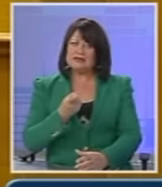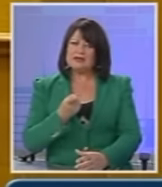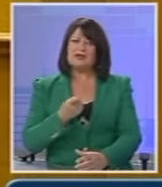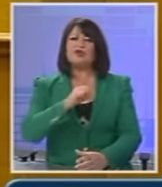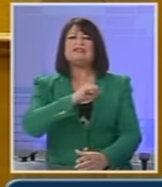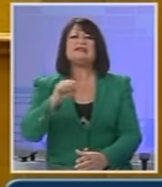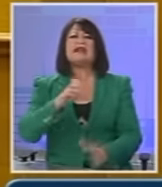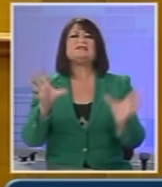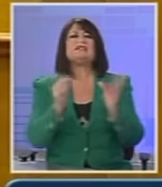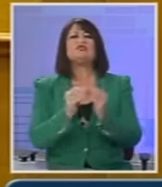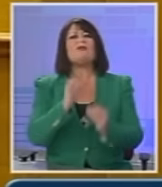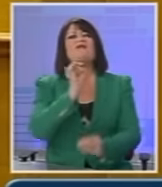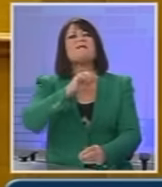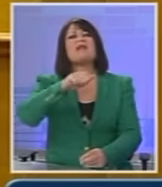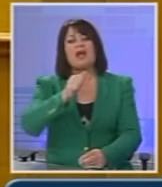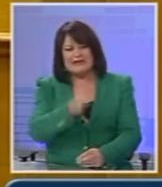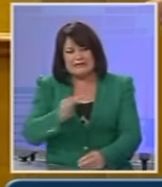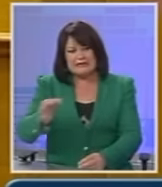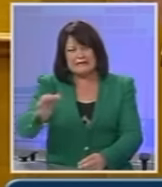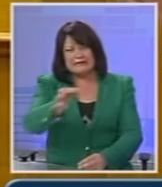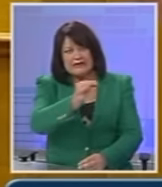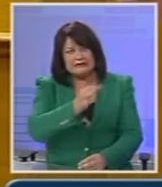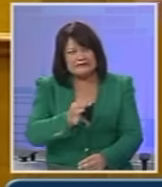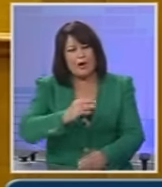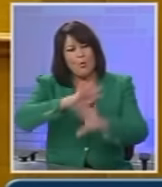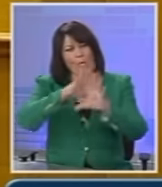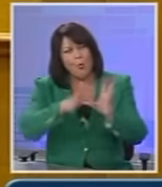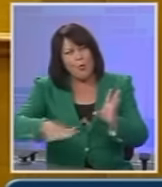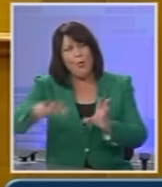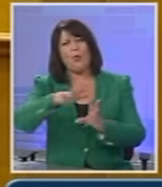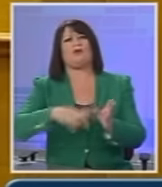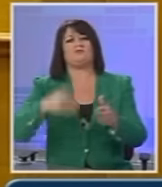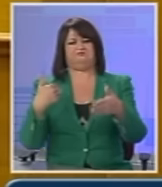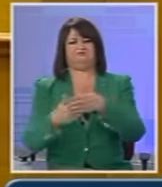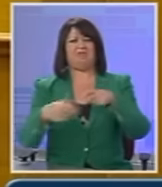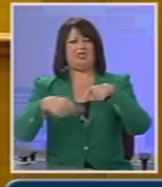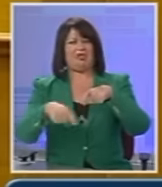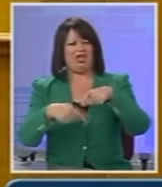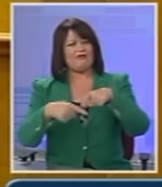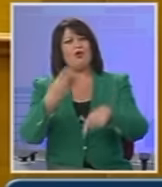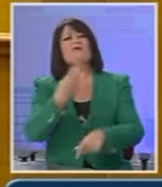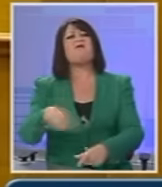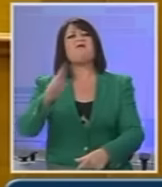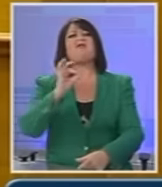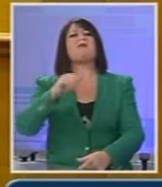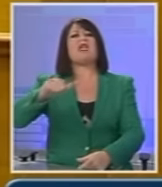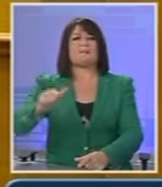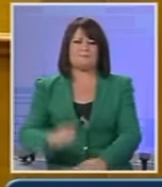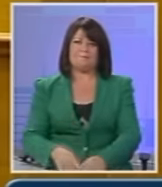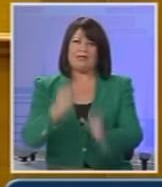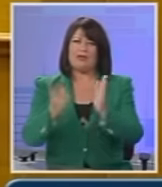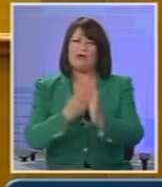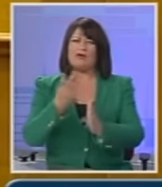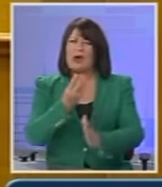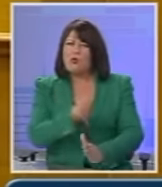ΦΠΑ σε αρκετά νησιά και θα αυξηθούν και σε όλα τα άλλα νησιά μέχρι το τέλος του χρόνου. Αυξήθηκε στο διπλάσιο ΦΠΑ στα